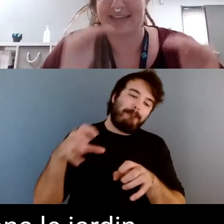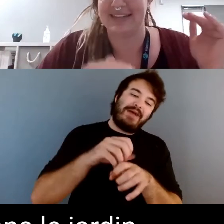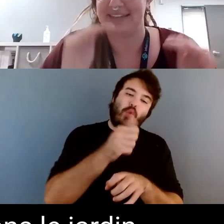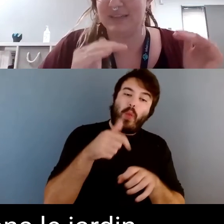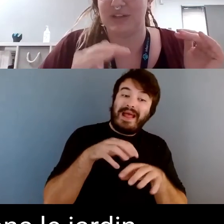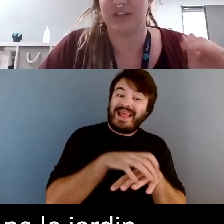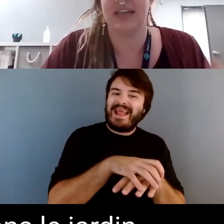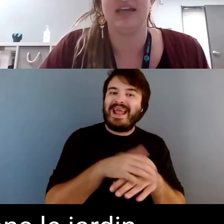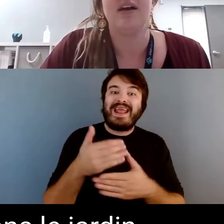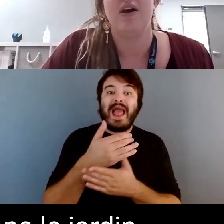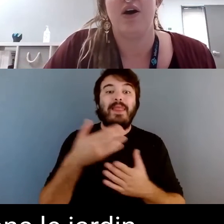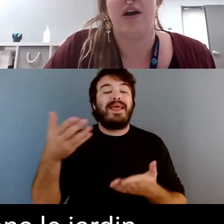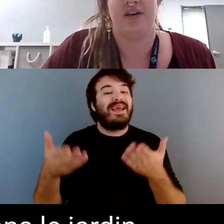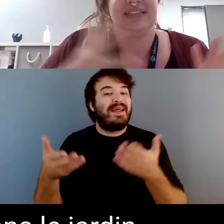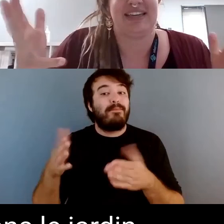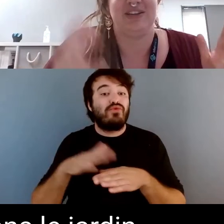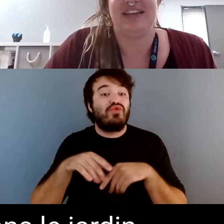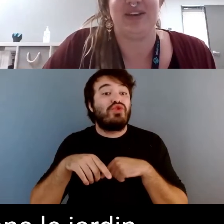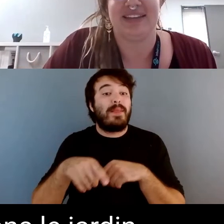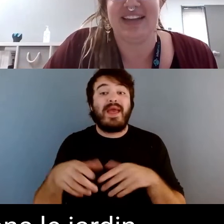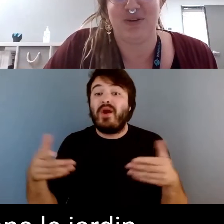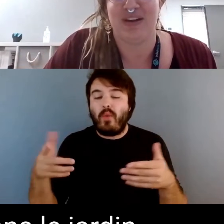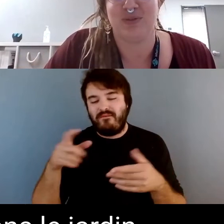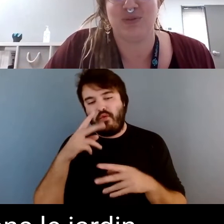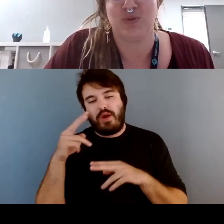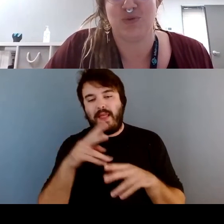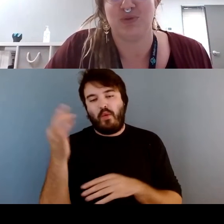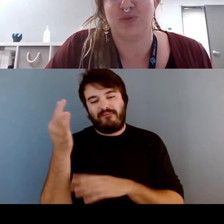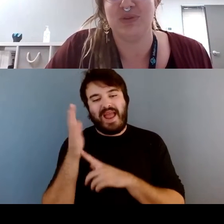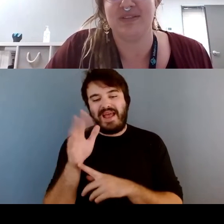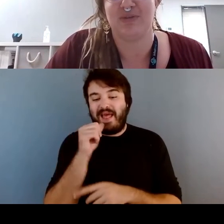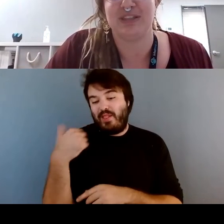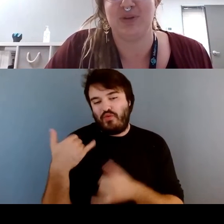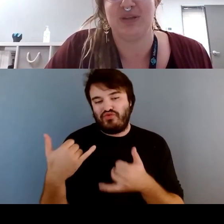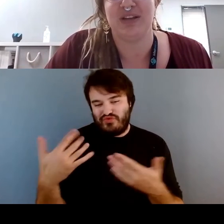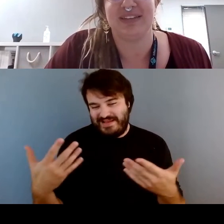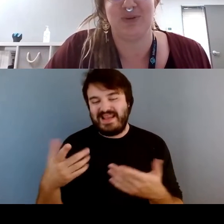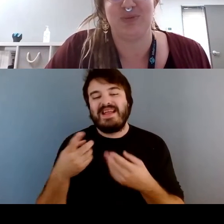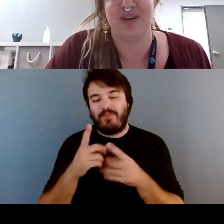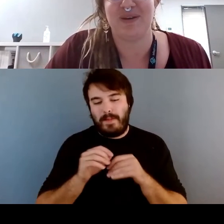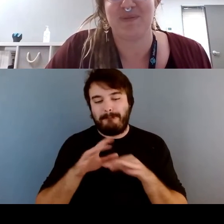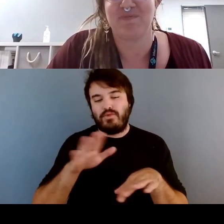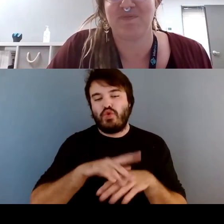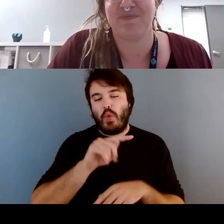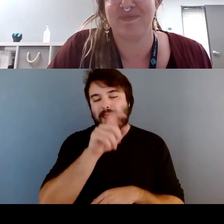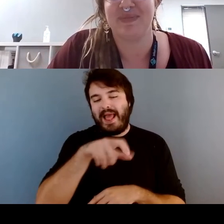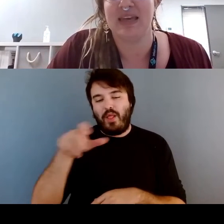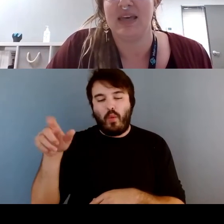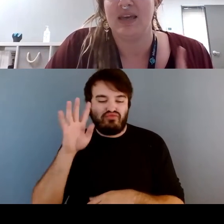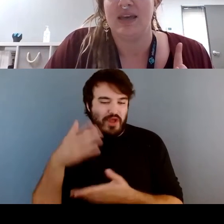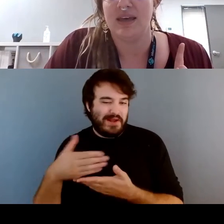aider à garder l'équilibre dans le jardin, ça serait d'aller regarder la conférence qu'on a eue aujourd'hui. Ça va être disponible dans le Trello plus tard.